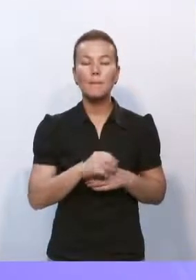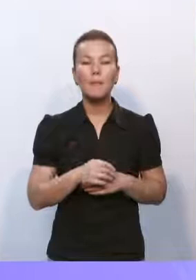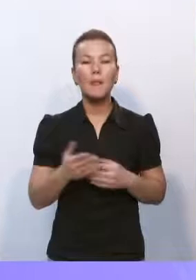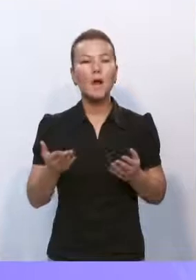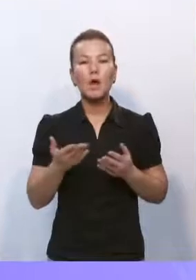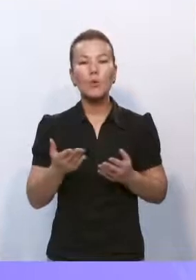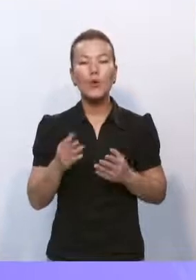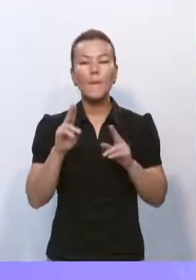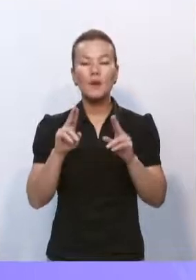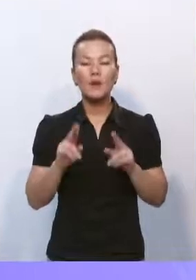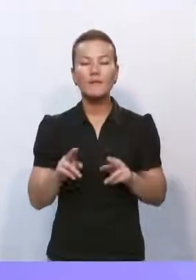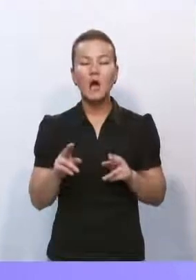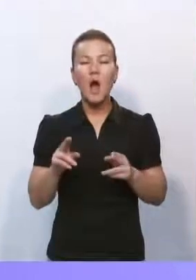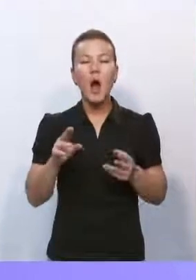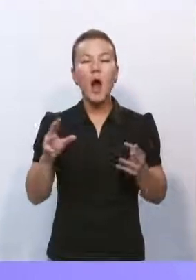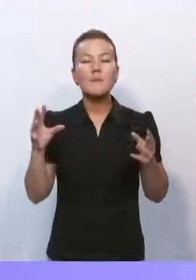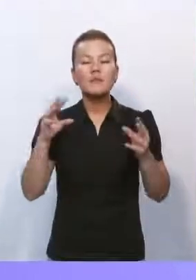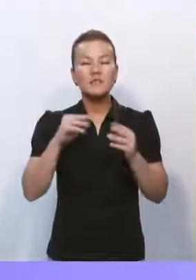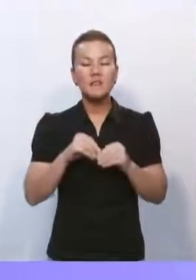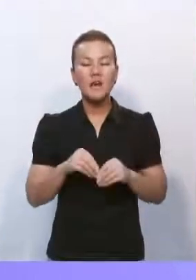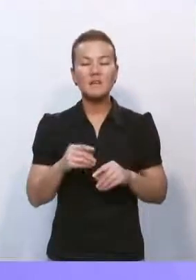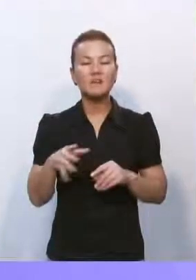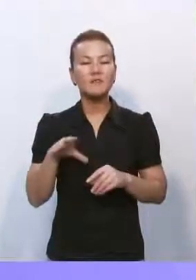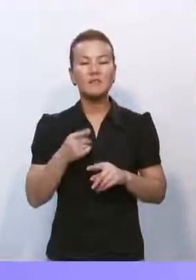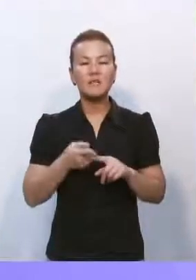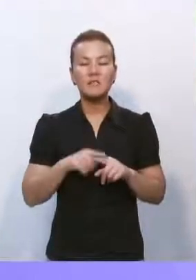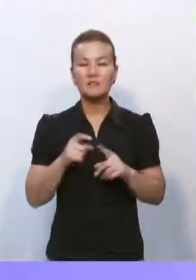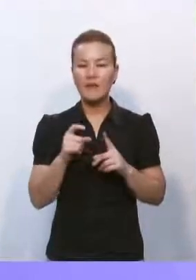Какое правило объединяет все эти слова?